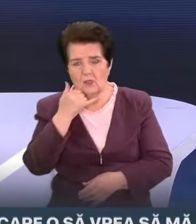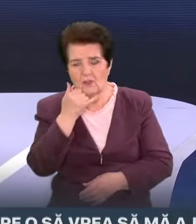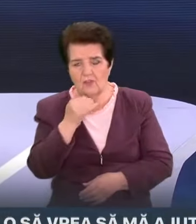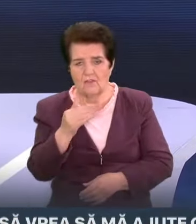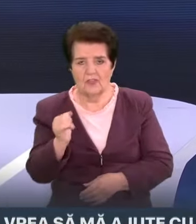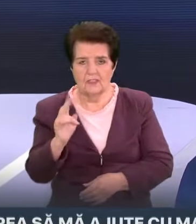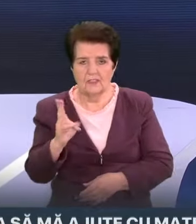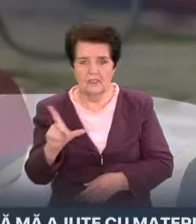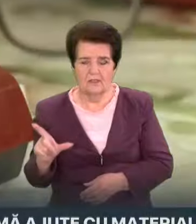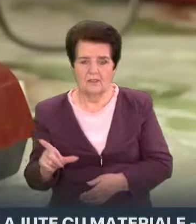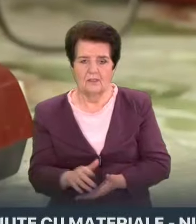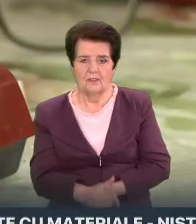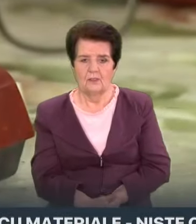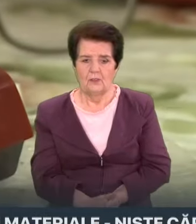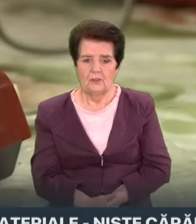fixă.